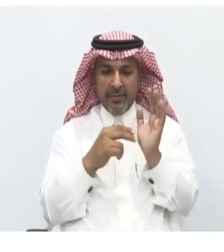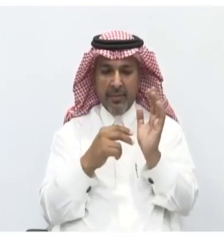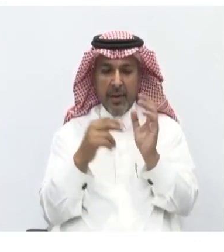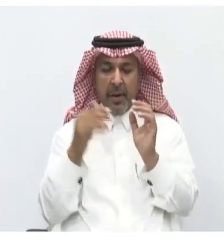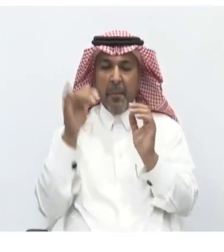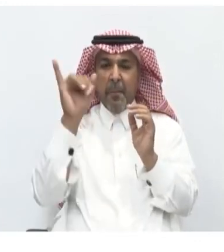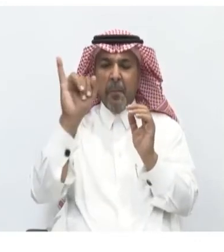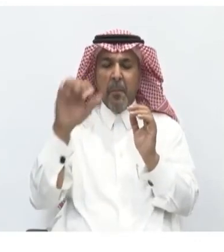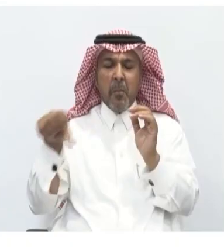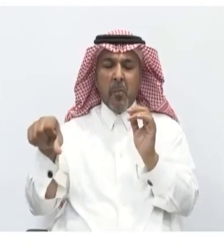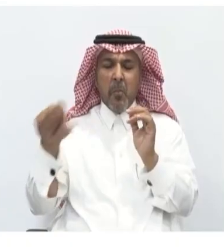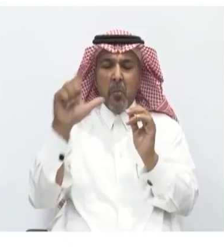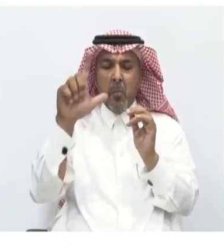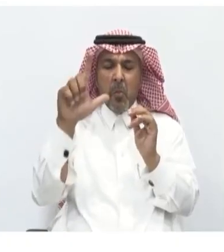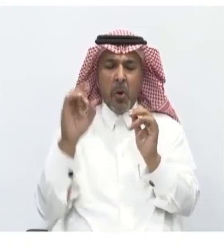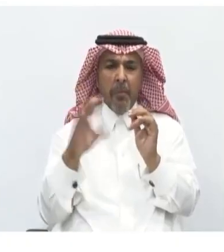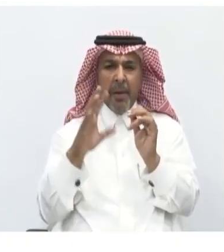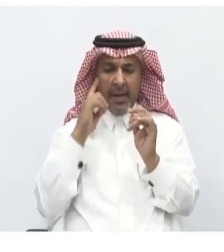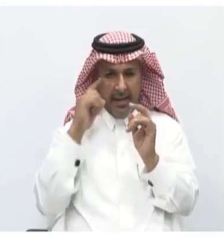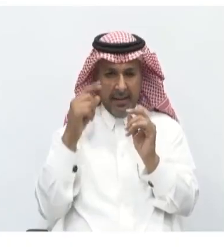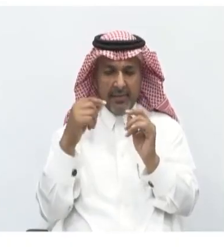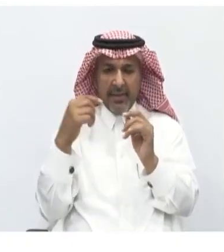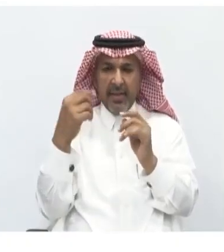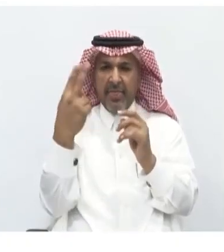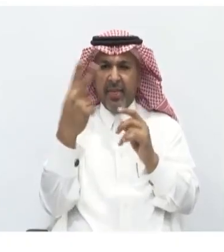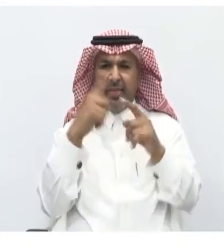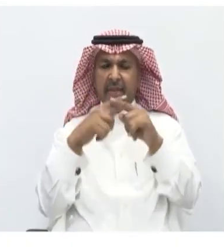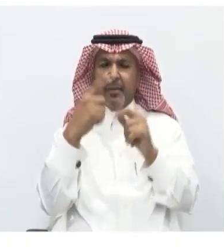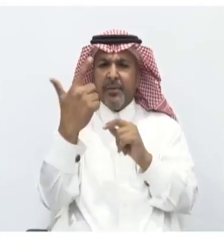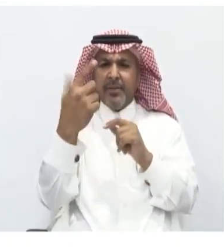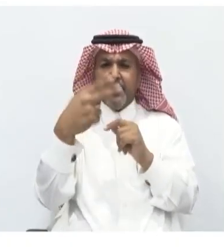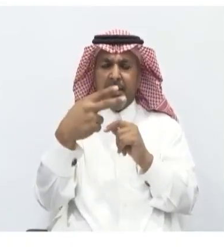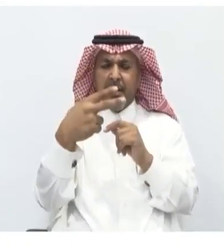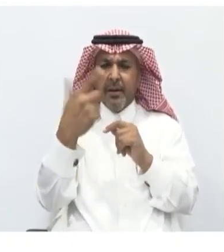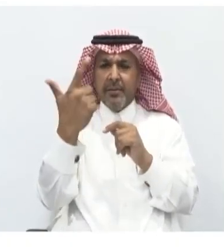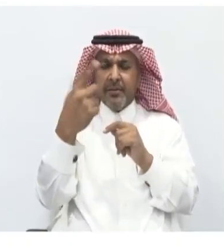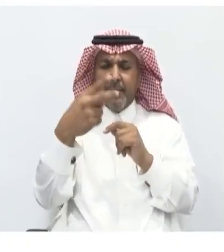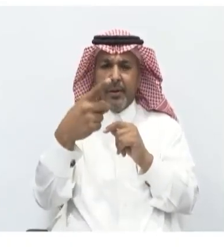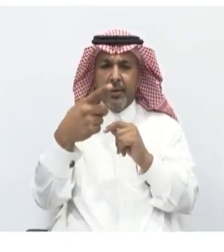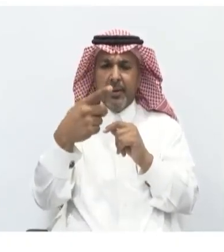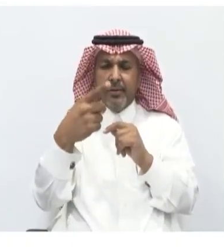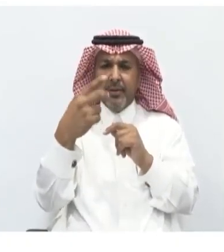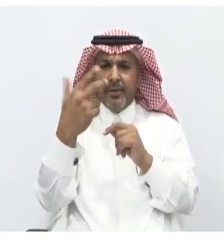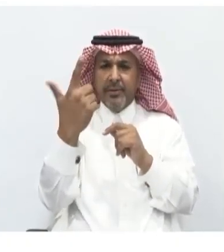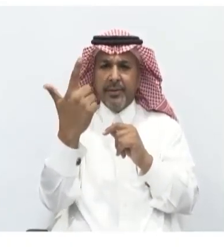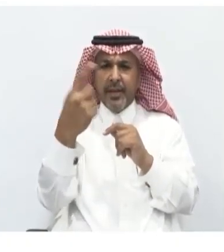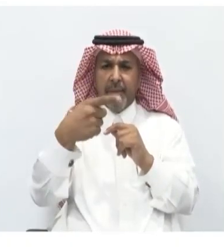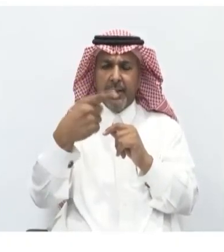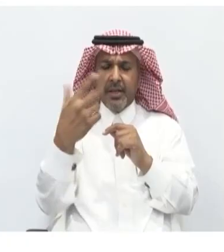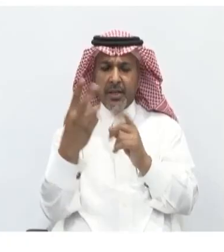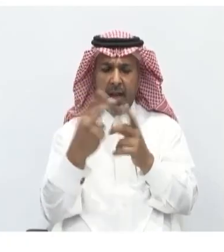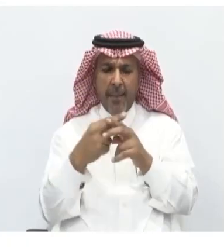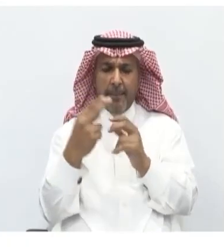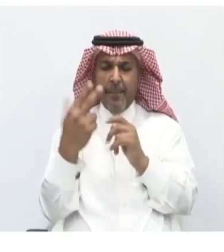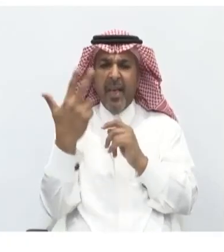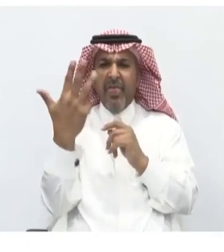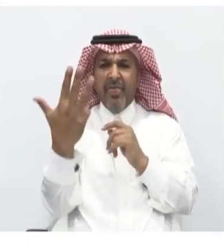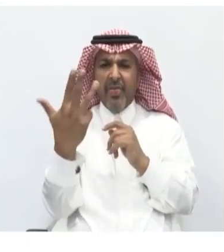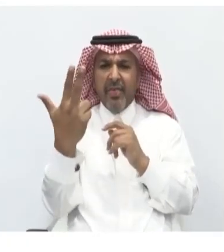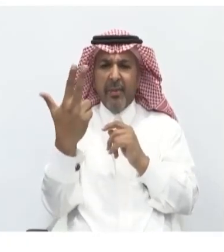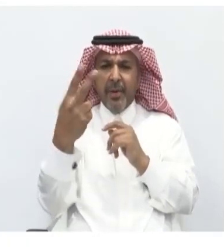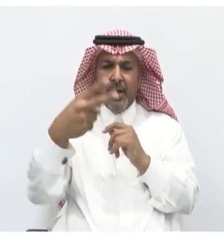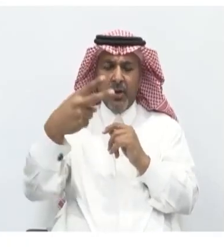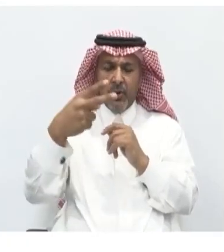المولات اثنين في 14 يعطيني 28.014 جرام من النيتروجين اذا حولناها من